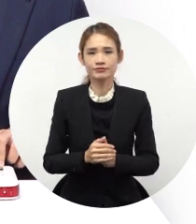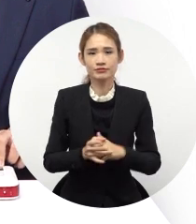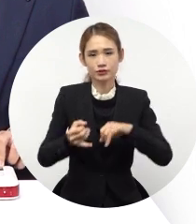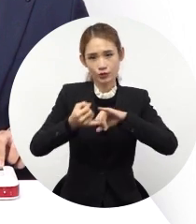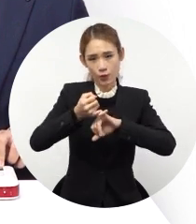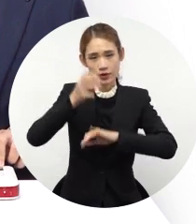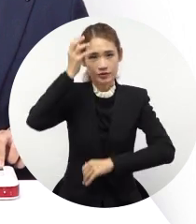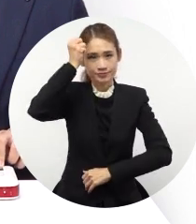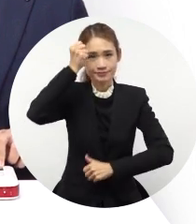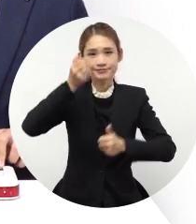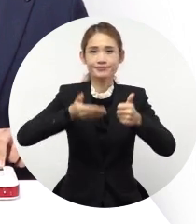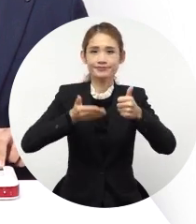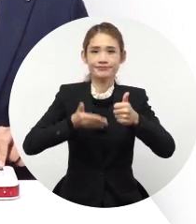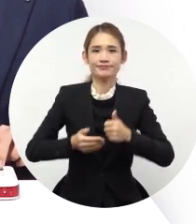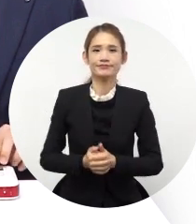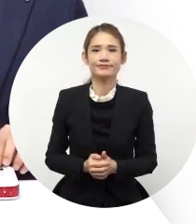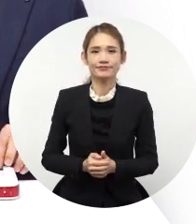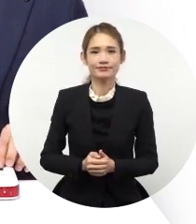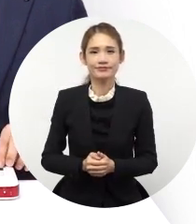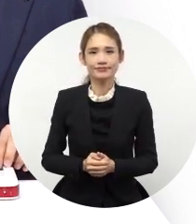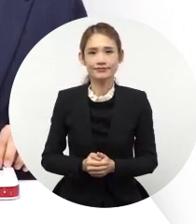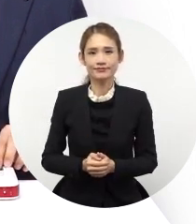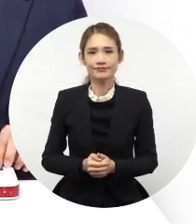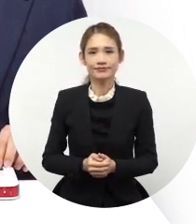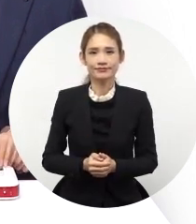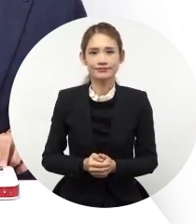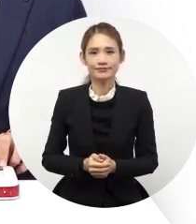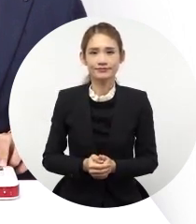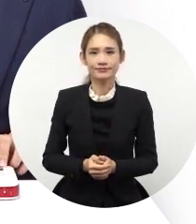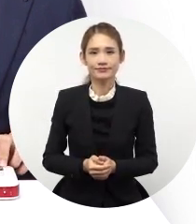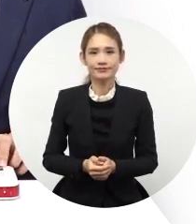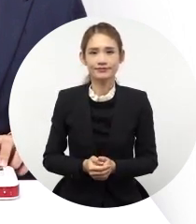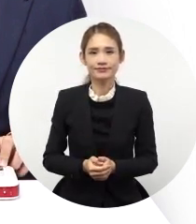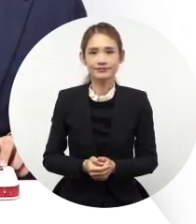이 부분도 참고해 주셨으면 좋겠습니다.